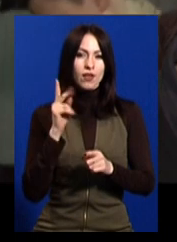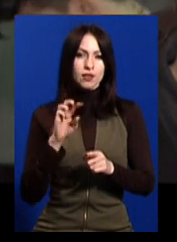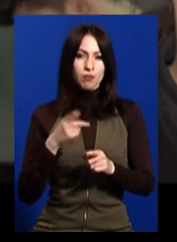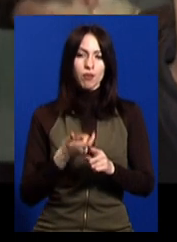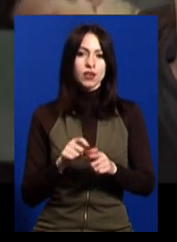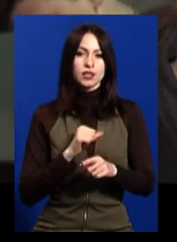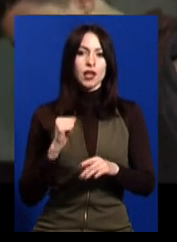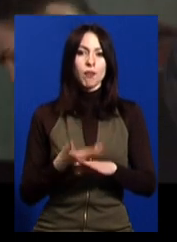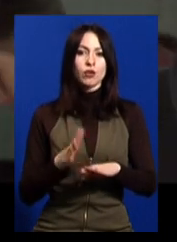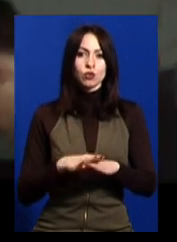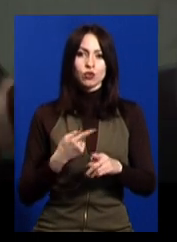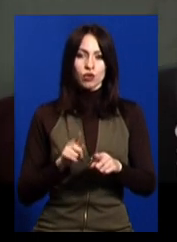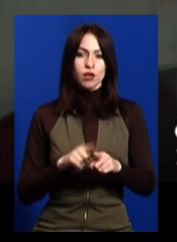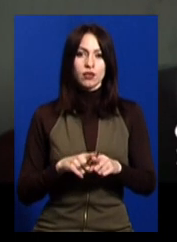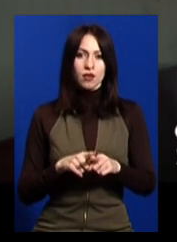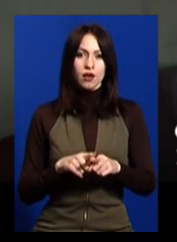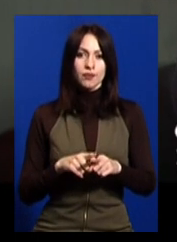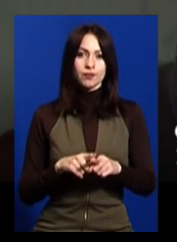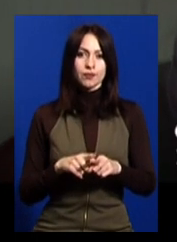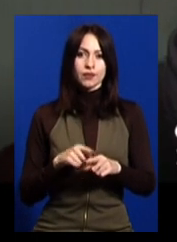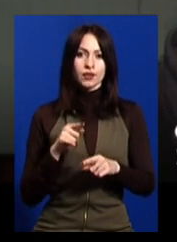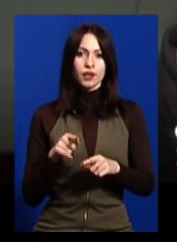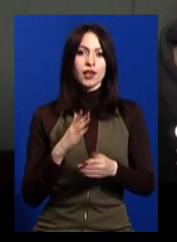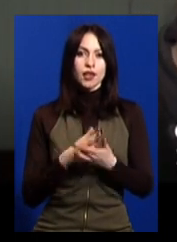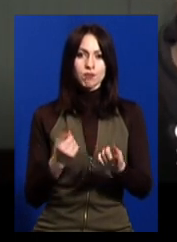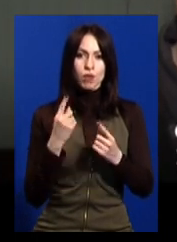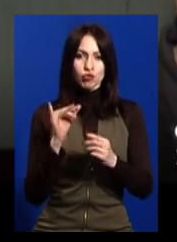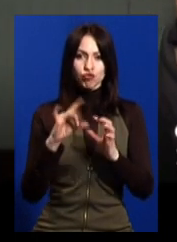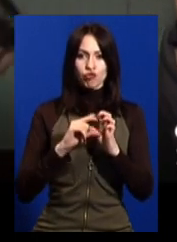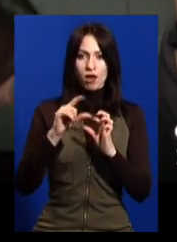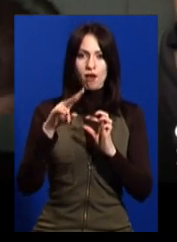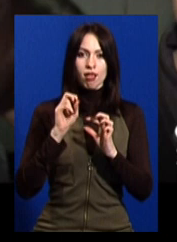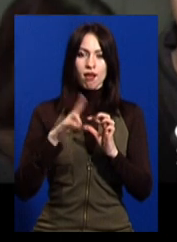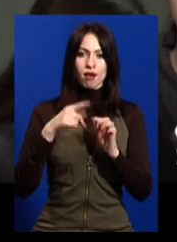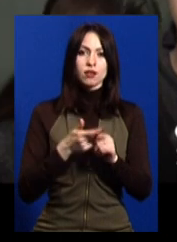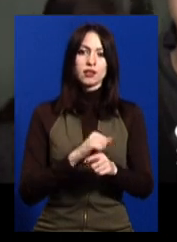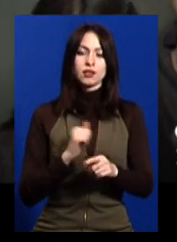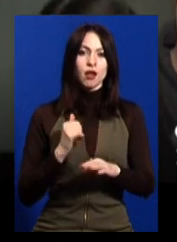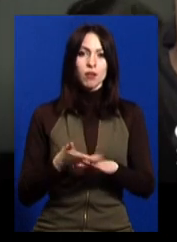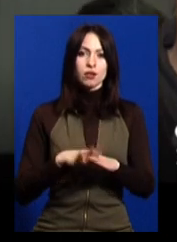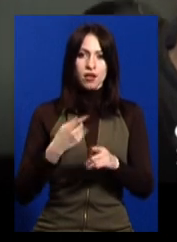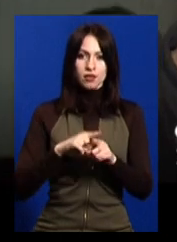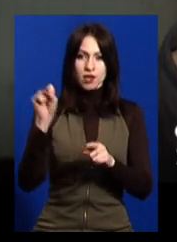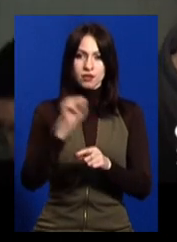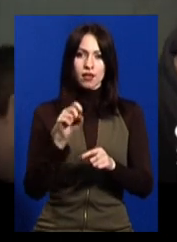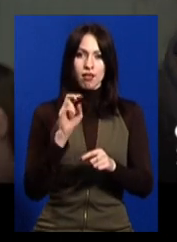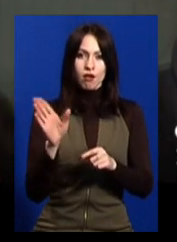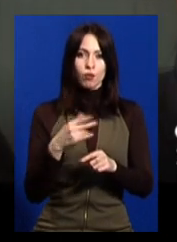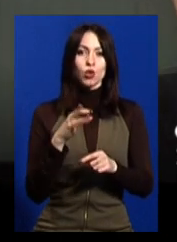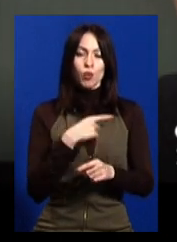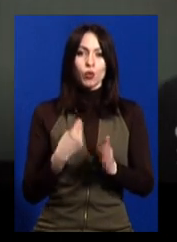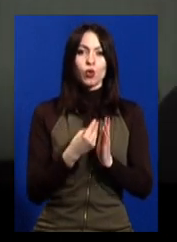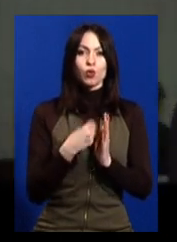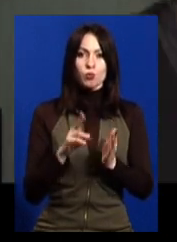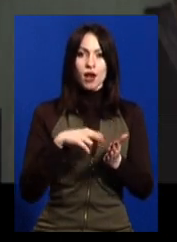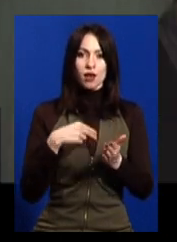саме складне це, по суті, хорошо. Це радянська техніка, на якій є великий шар лаку. Тому найважче зачистити це. Але ми придбали фарбу із